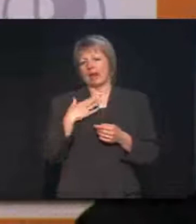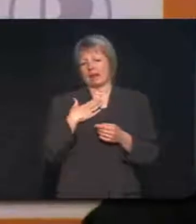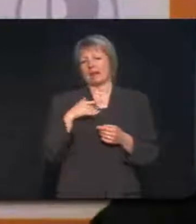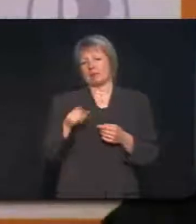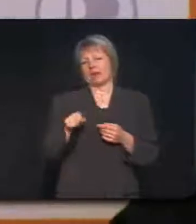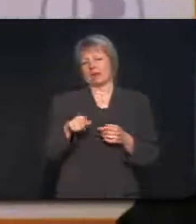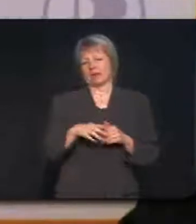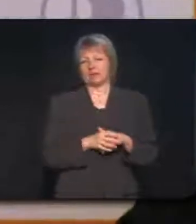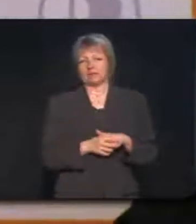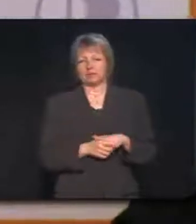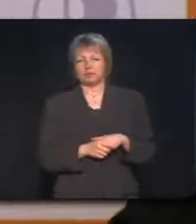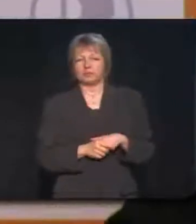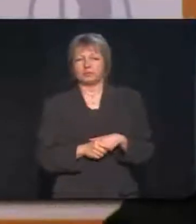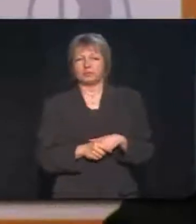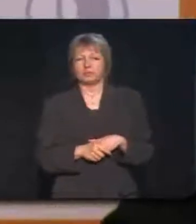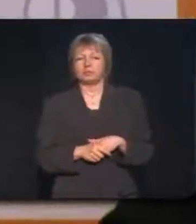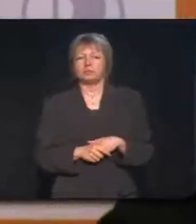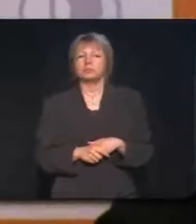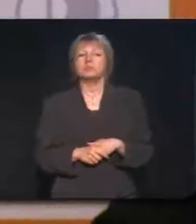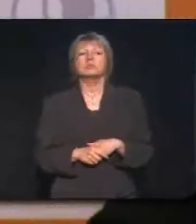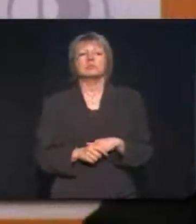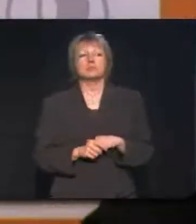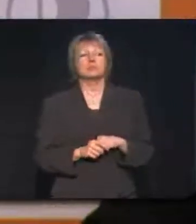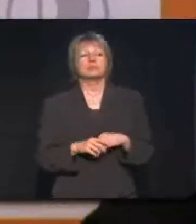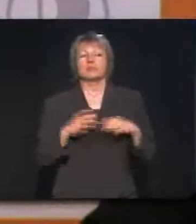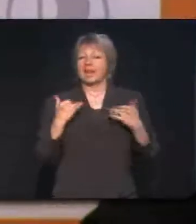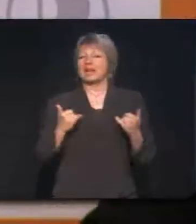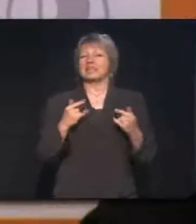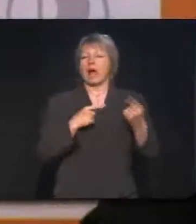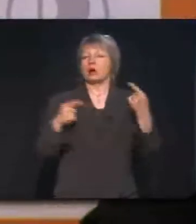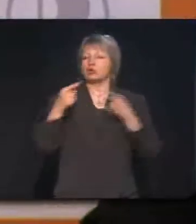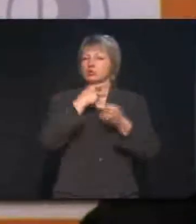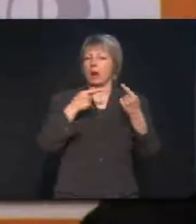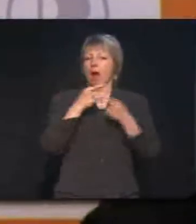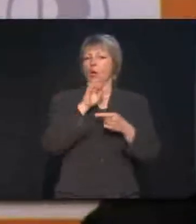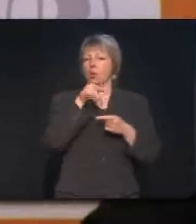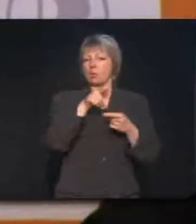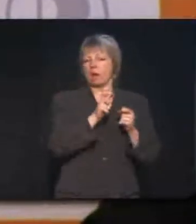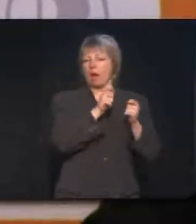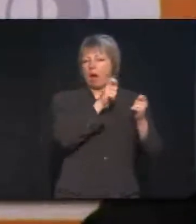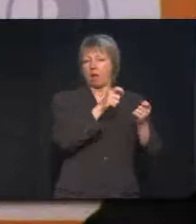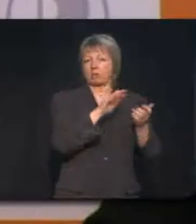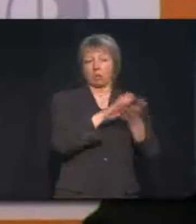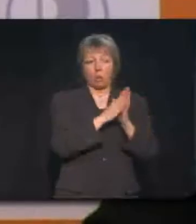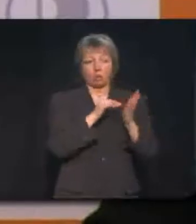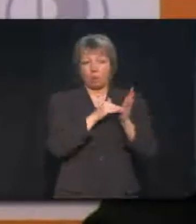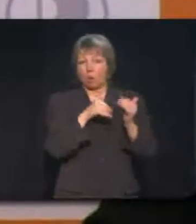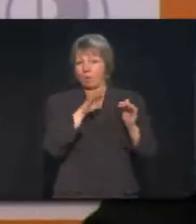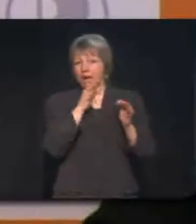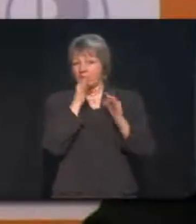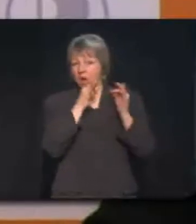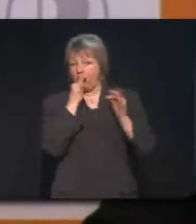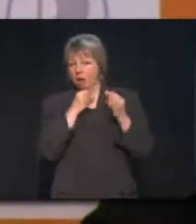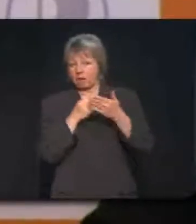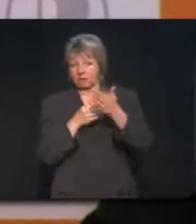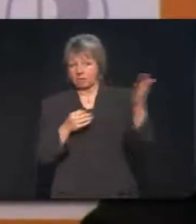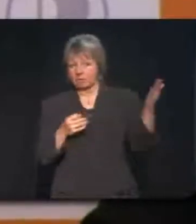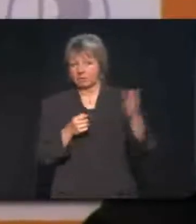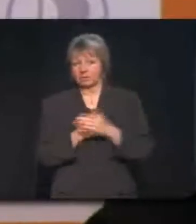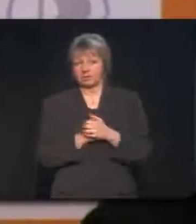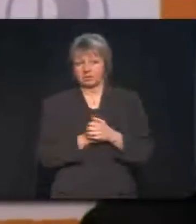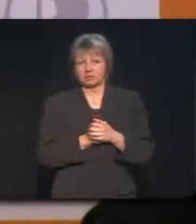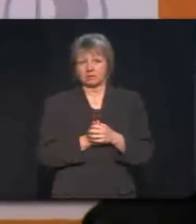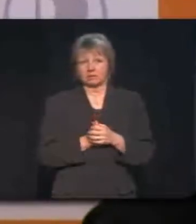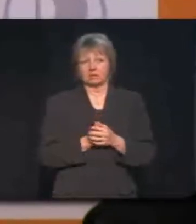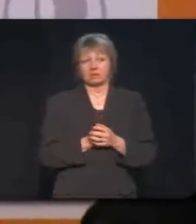gleich selber noch mal sagen ansonsten kommen wir jetzt zur Aussprache über den Antrag oder gibt es noch weitere Fragen da sehe ich nicht dann